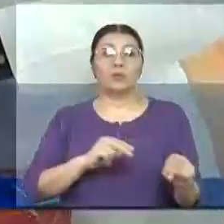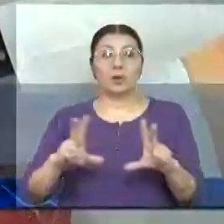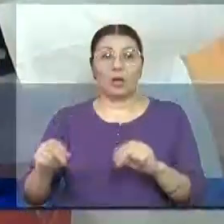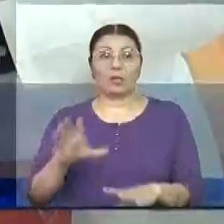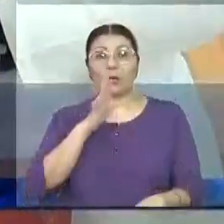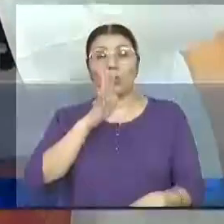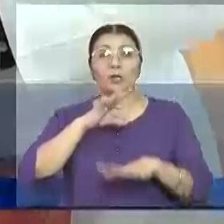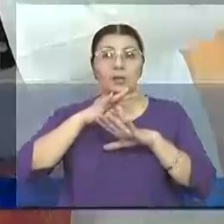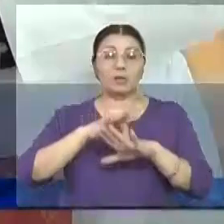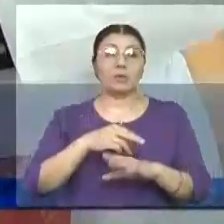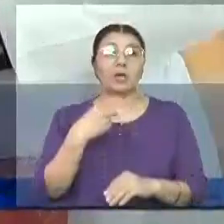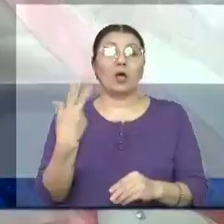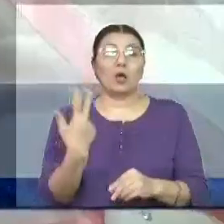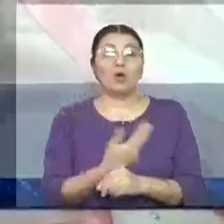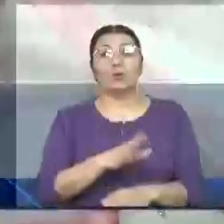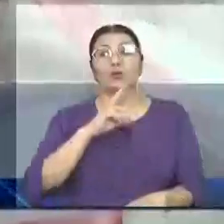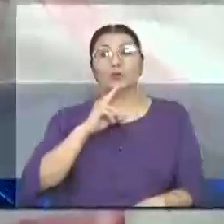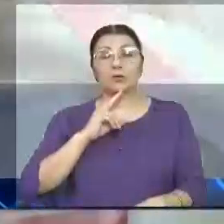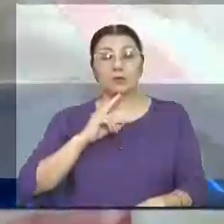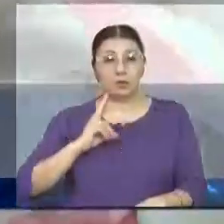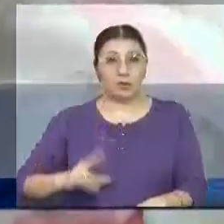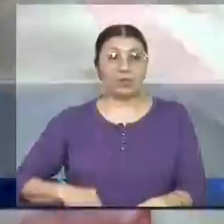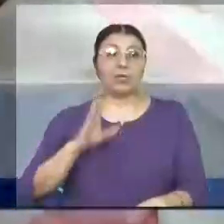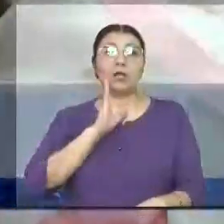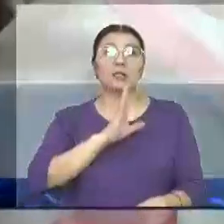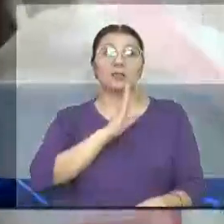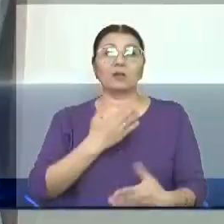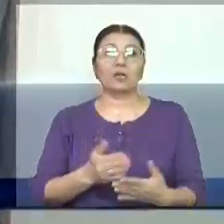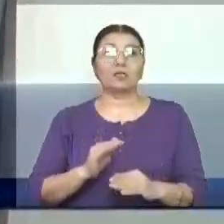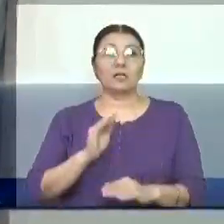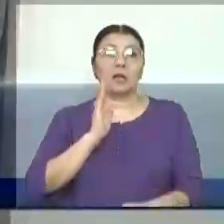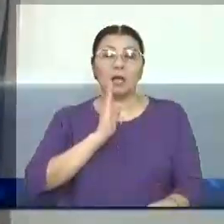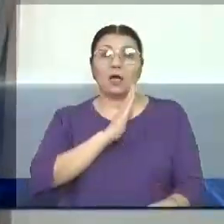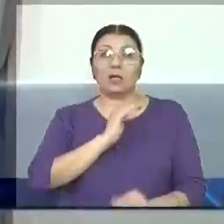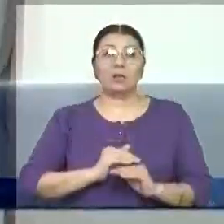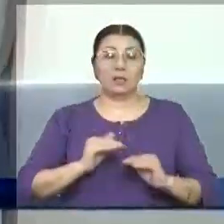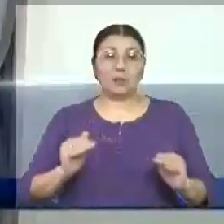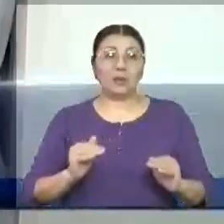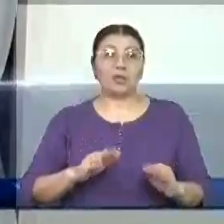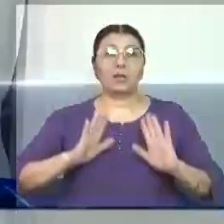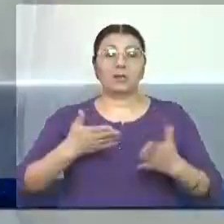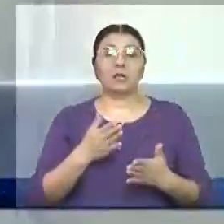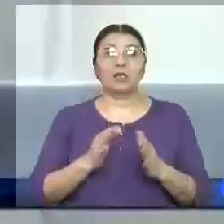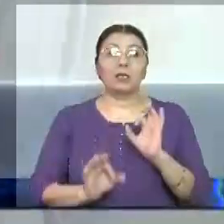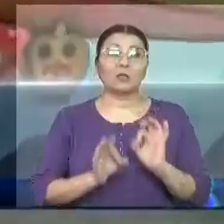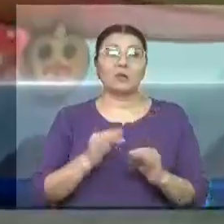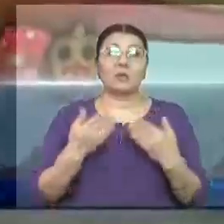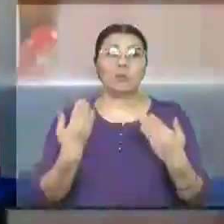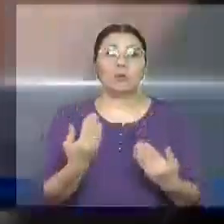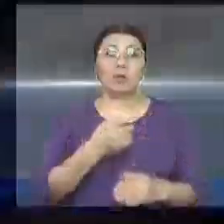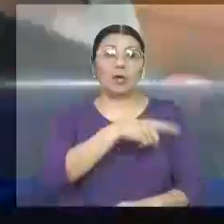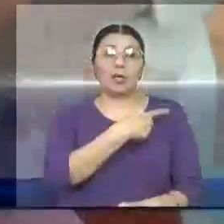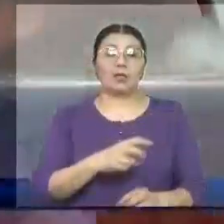де жетті. Бір емес үш қыздың анасы атанды. Қазір ананың да балалардың да жағдайы жақсы. Дегенмен, ол алғашқы